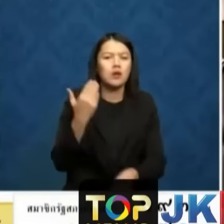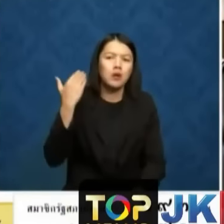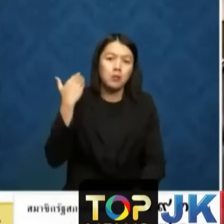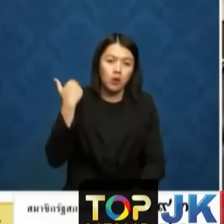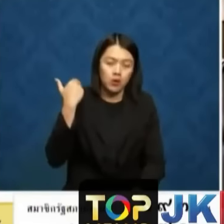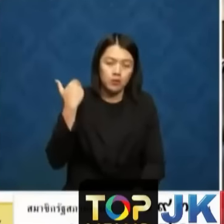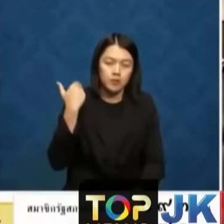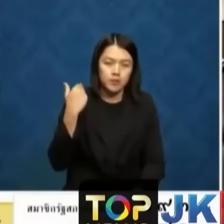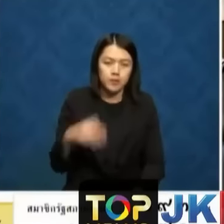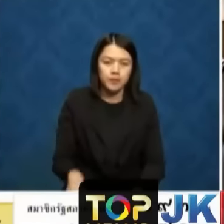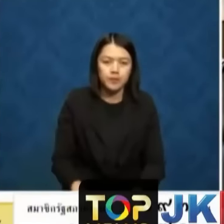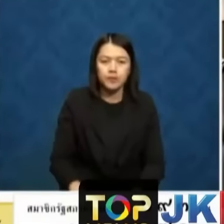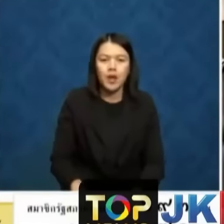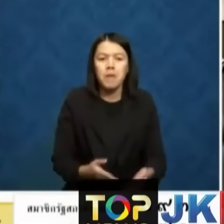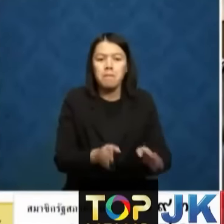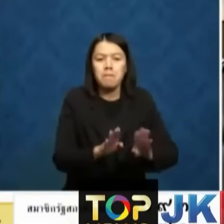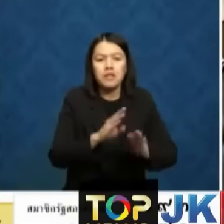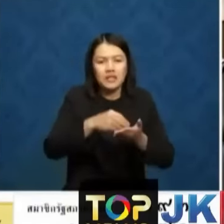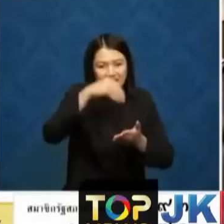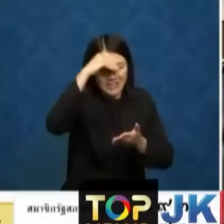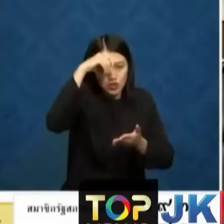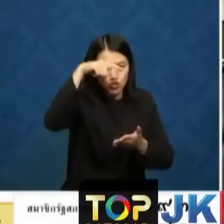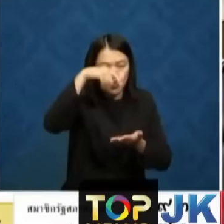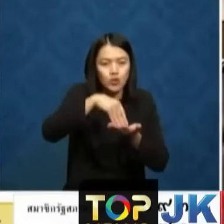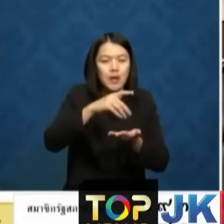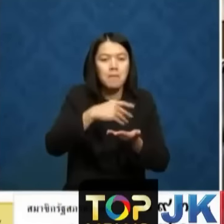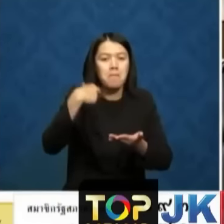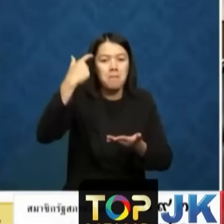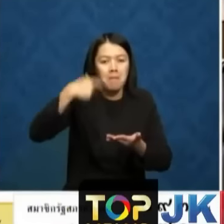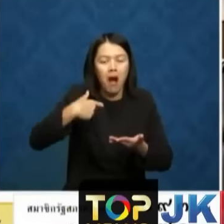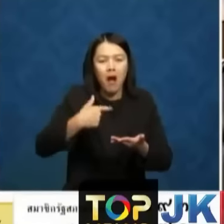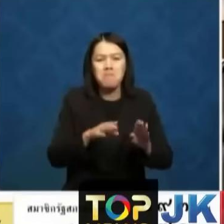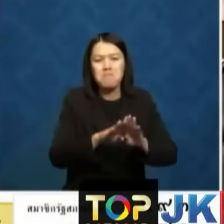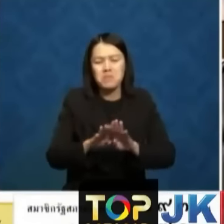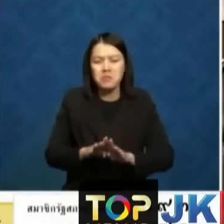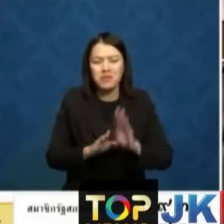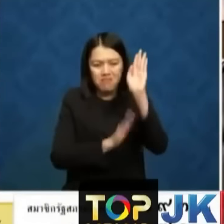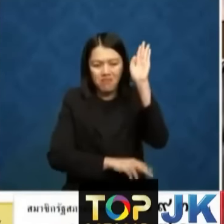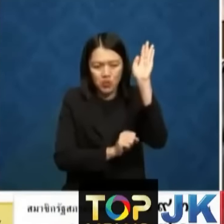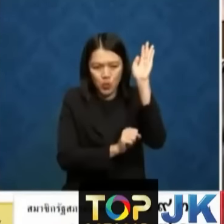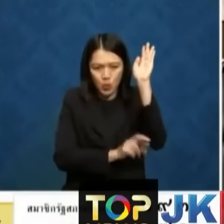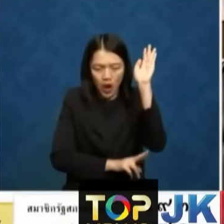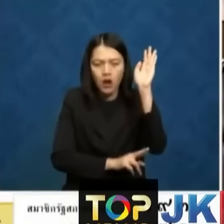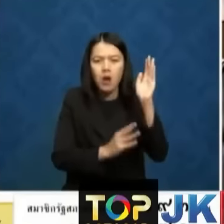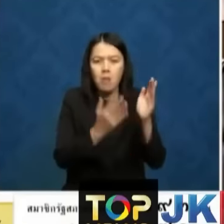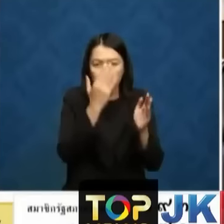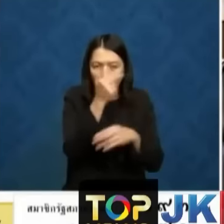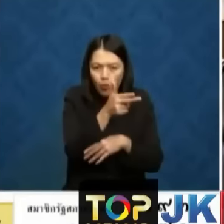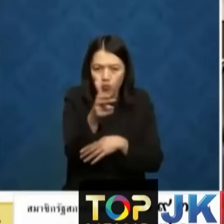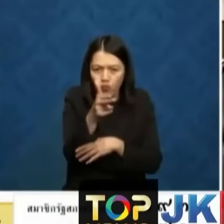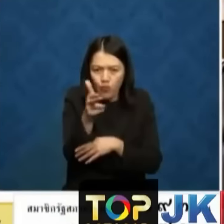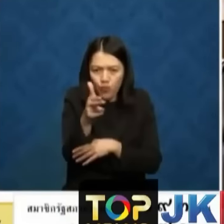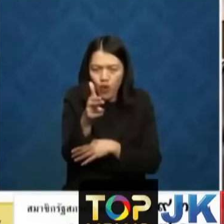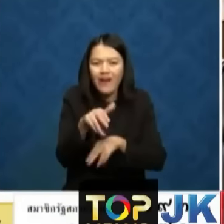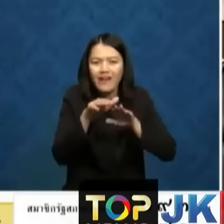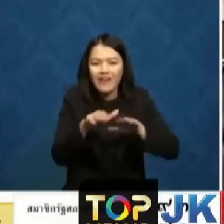ใช่ นะฮะจนกระทั่งนะฮะอย่างที่ผมอ่านไปเนี่ยมี Twitter ของพวกคุณเองเนี่ยเขาก็อภิปรายหลายคนเขาก็ค